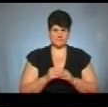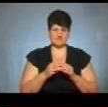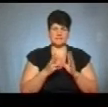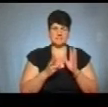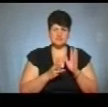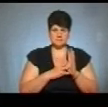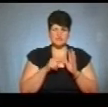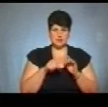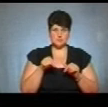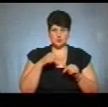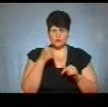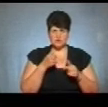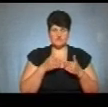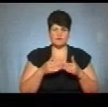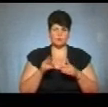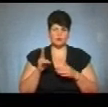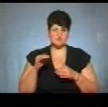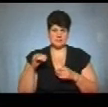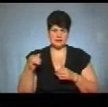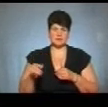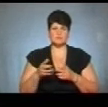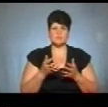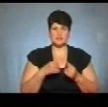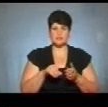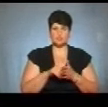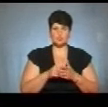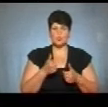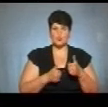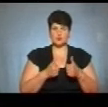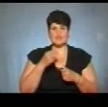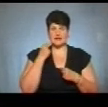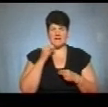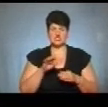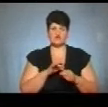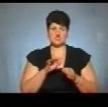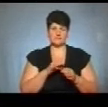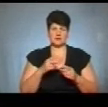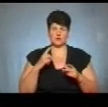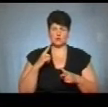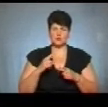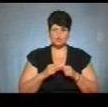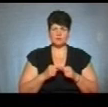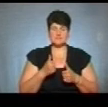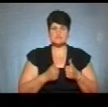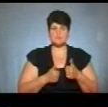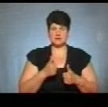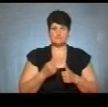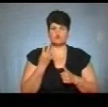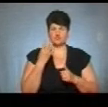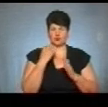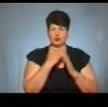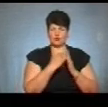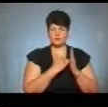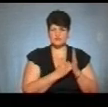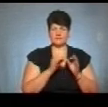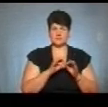18 цьогорічних випускників освітніх закладів Тернополя взяли участь у конкурсі «Кращий вишиваний костюм». Конкурсанти змагалися у 4 номінаціях